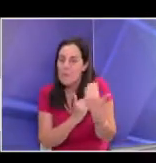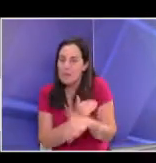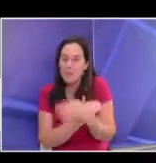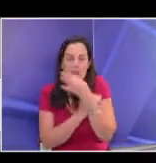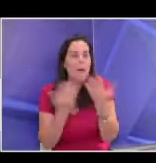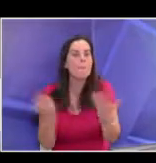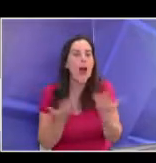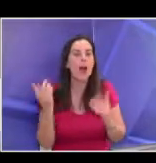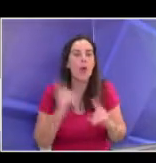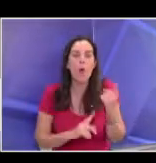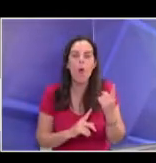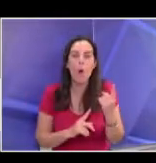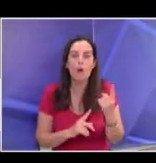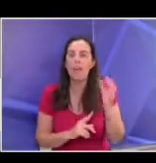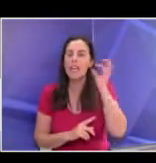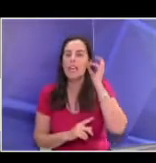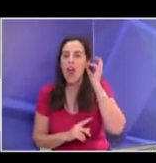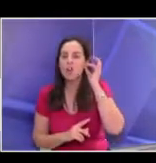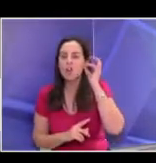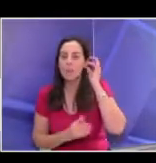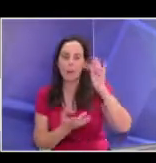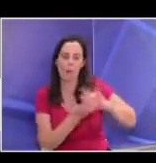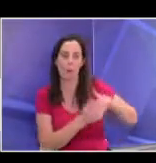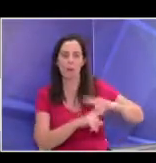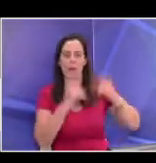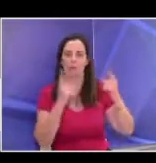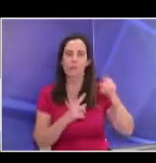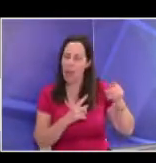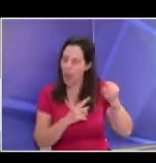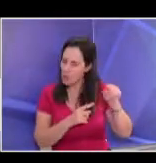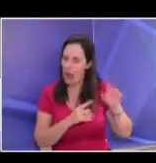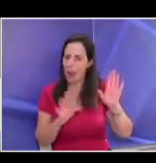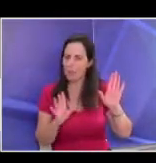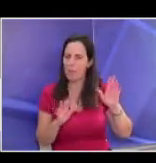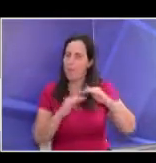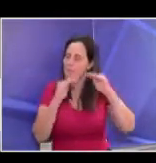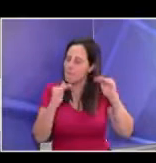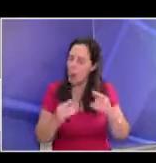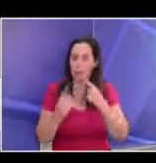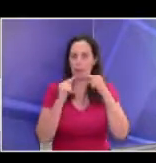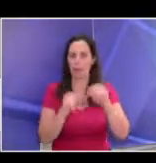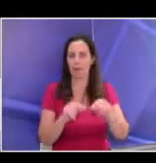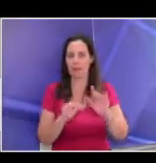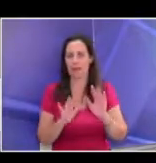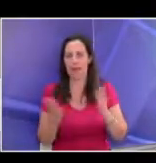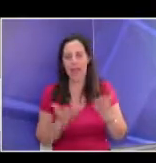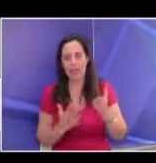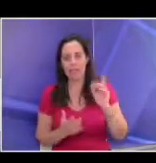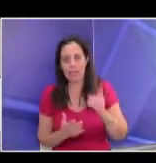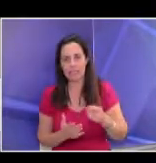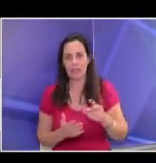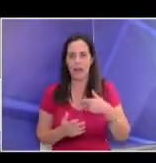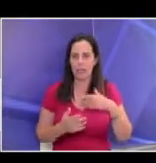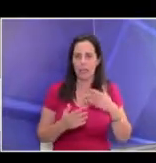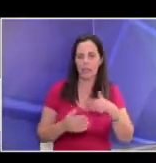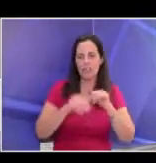היא מה קורה, לנשים במקומות אחרים שבהם השיח כאילו פחות יושבים ומדברים כל היום על איך צריך ומאמינה